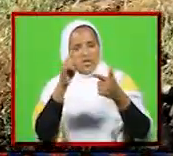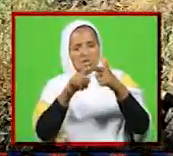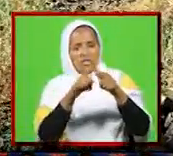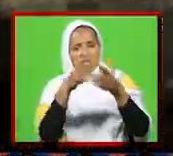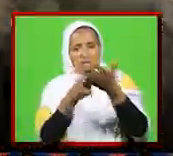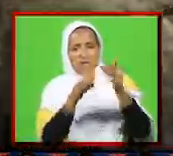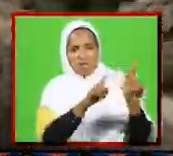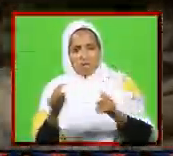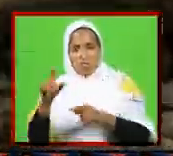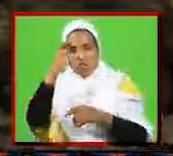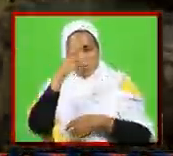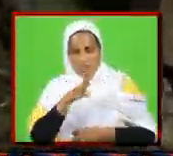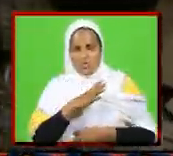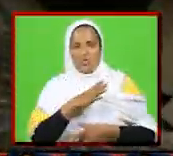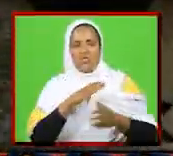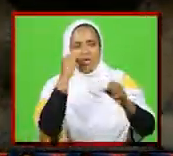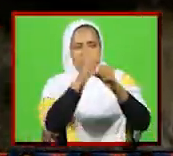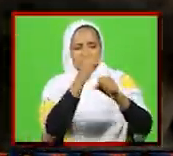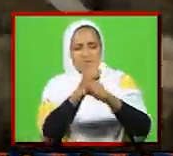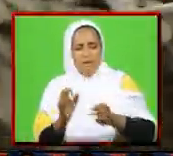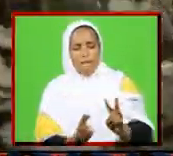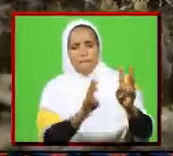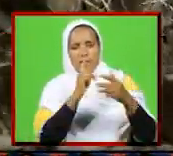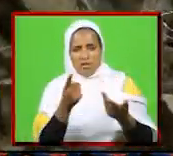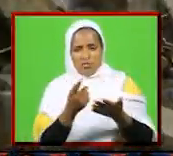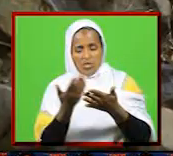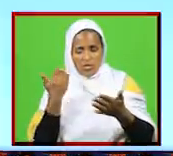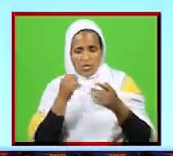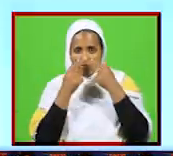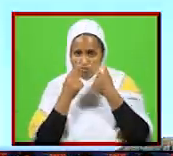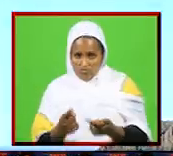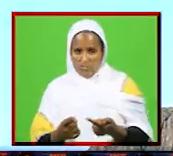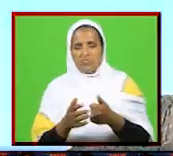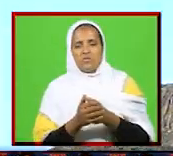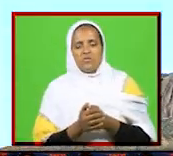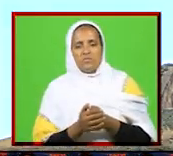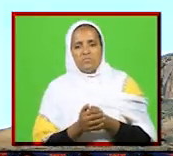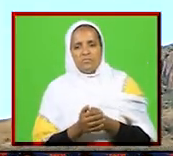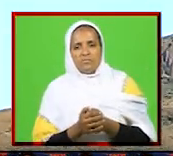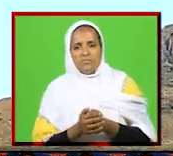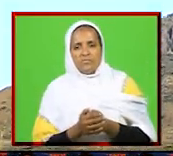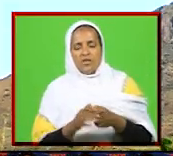እናስታውሳለን። እንግዲህ ይሄ ደግሞ ያው በሰዎች የተሰራ መንገድ ነው። እንግዲህ ቅድም እንደተመለከታችሁት